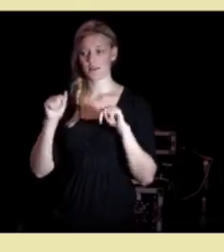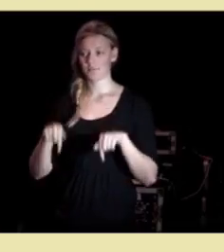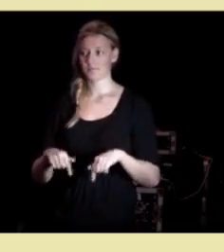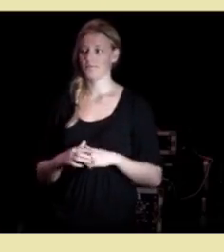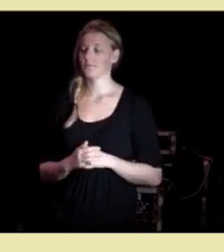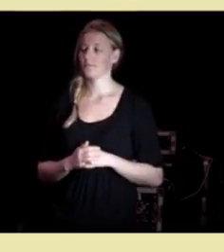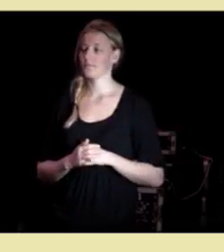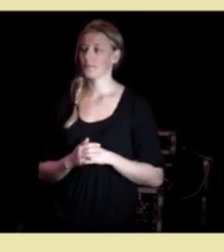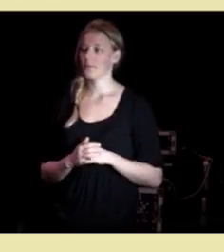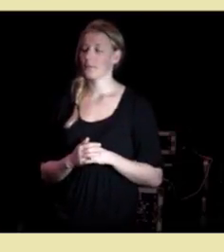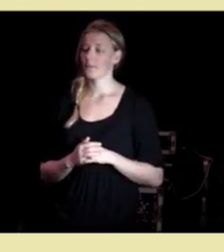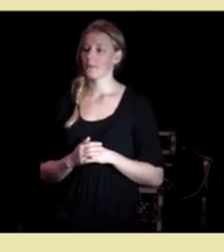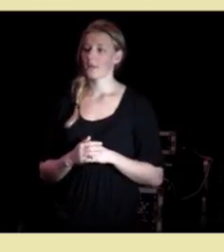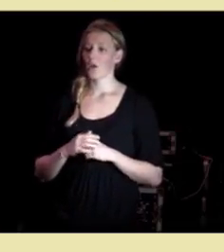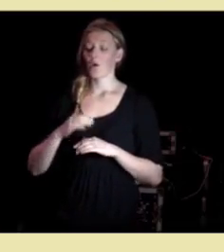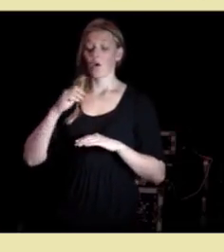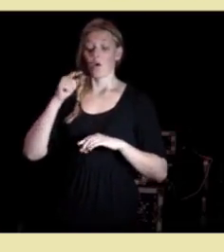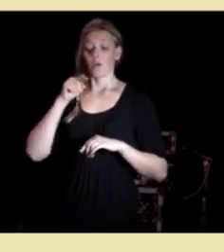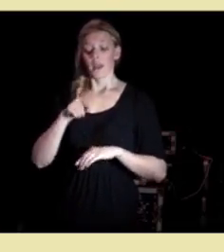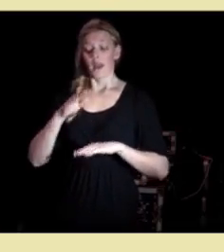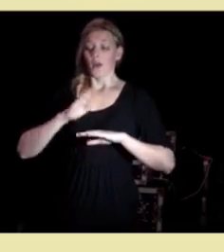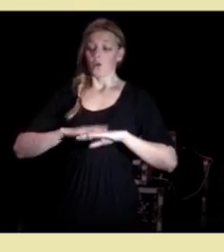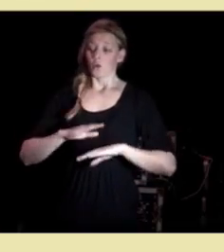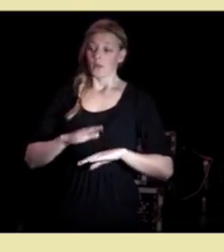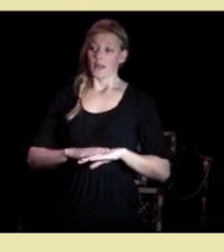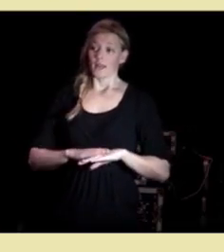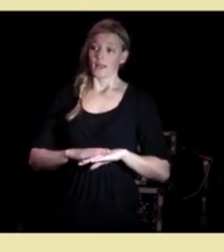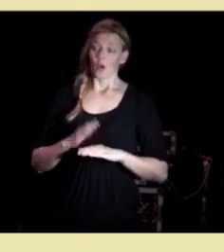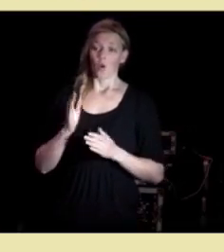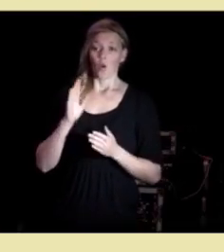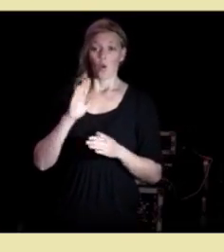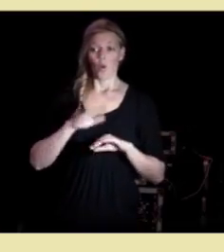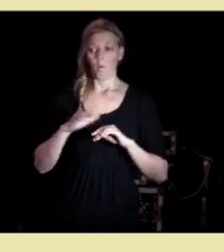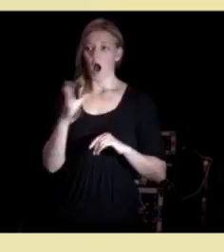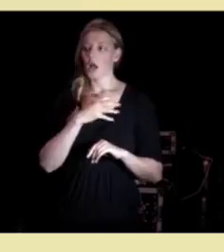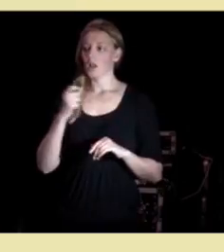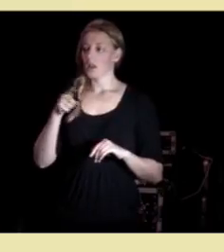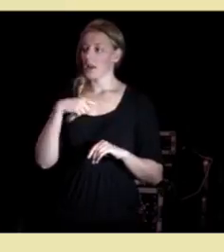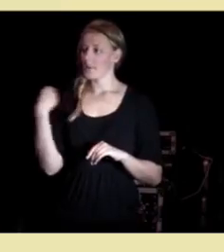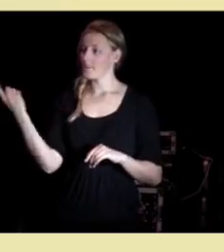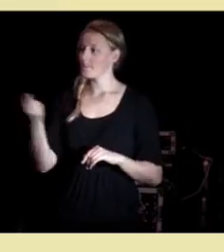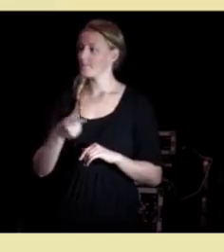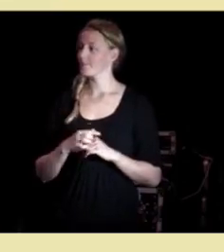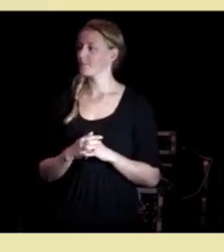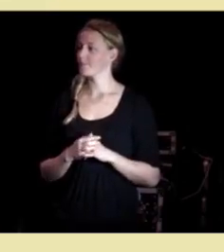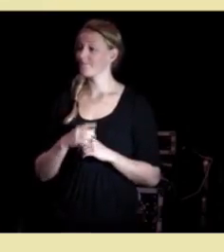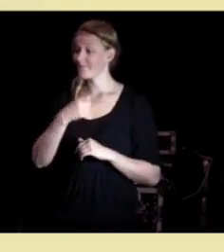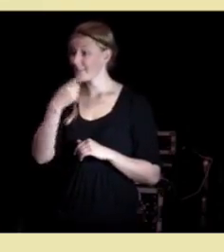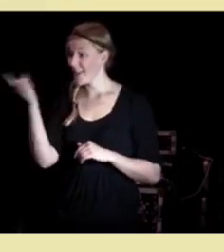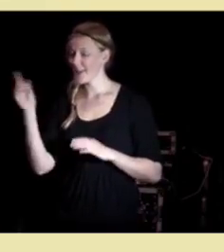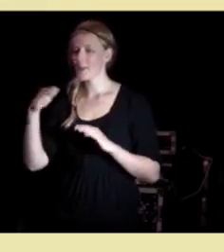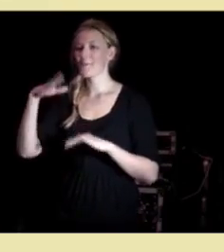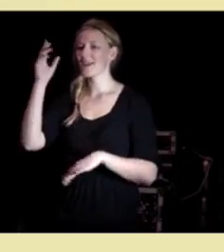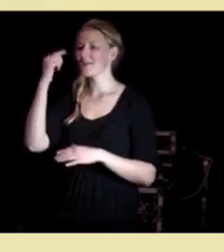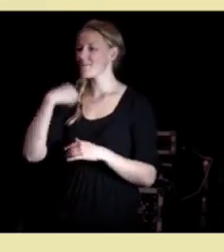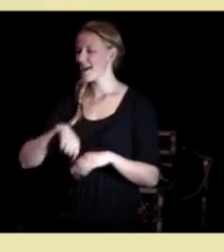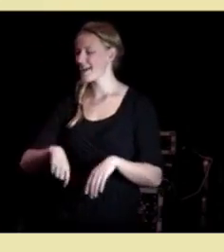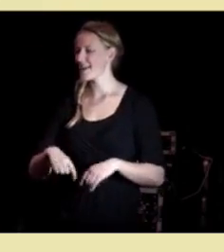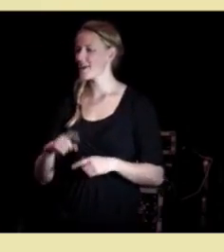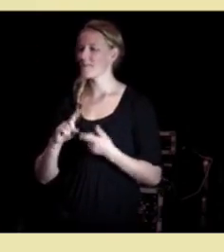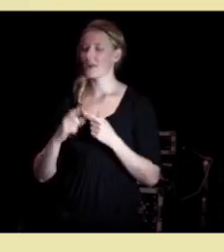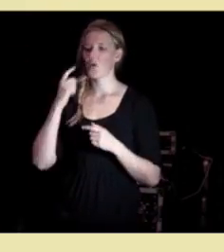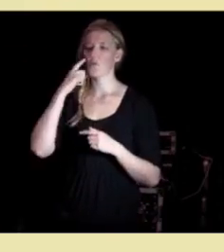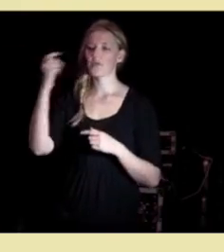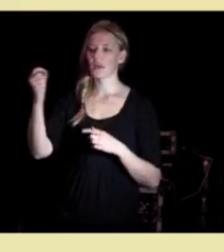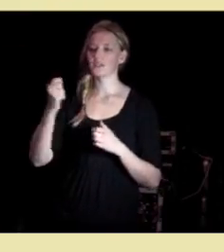Så dreier jo dette seg helt grunnleggende om alle oss, dere mer enn meg, men det er kompetanse og